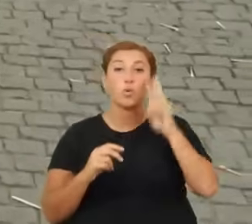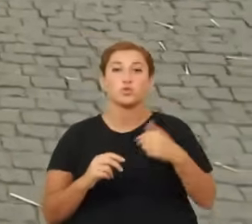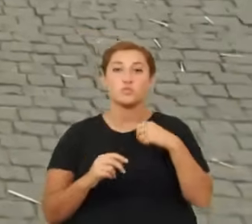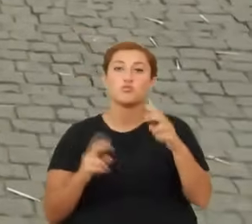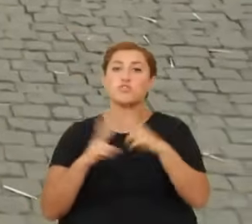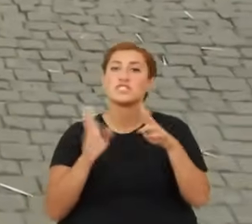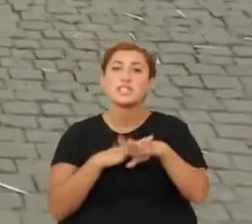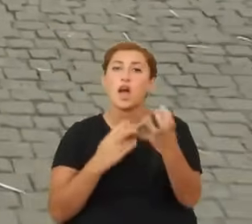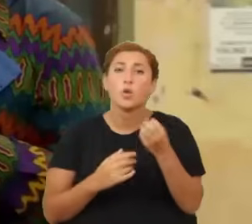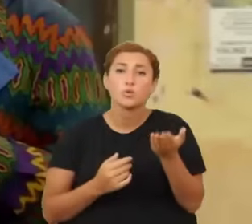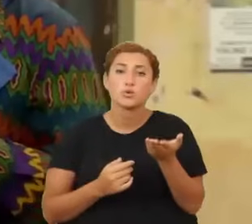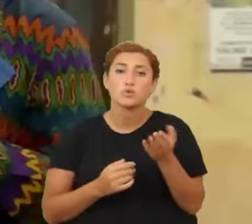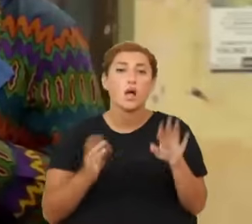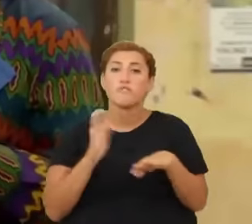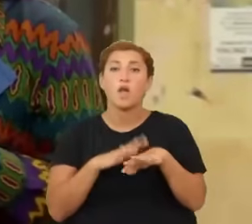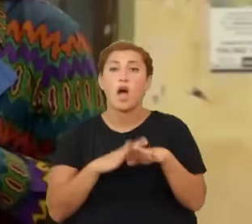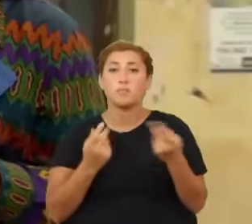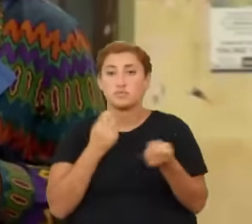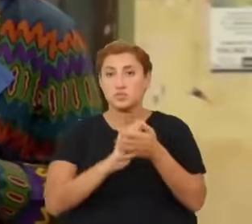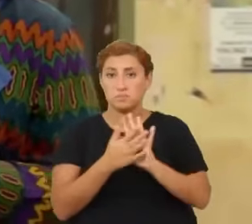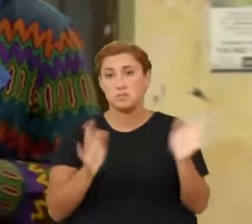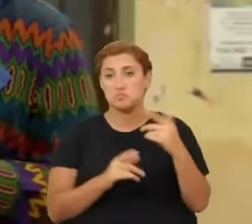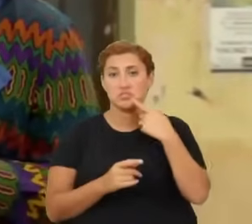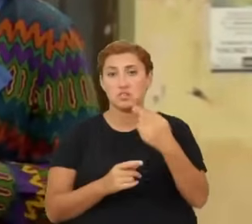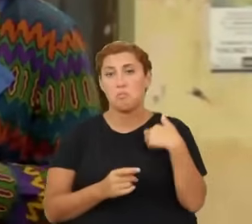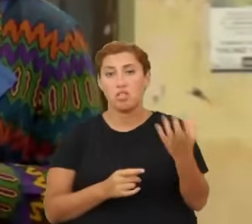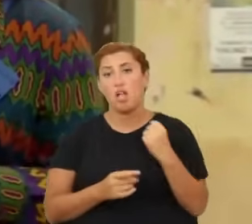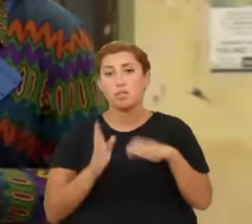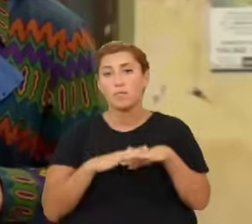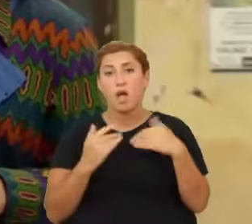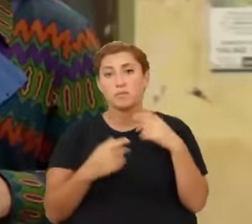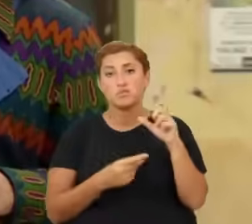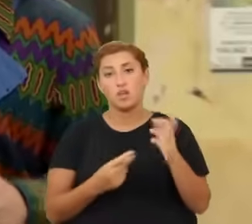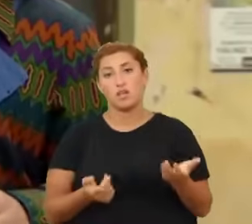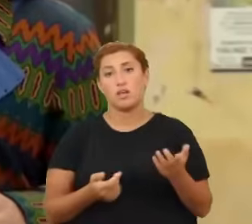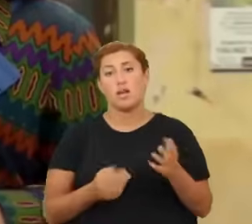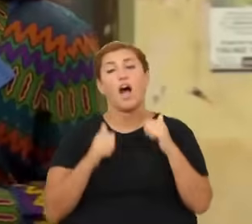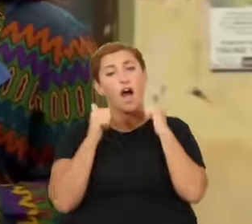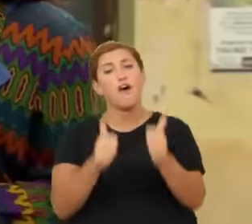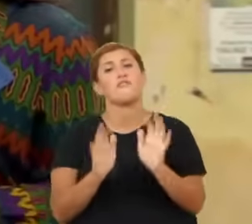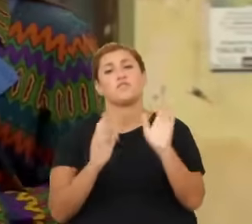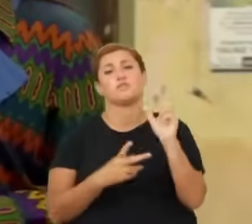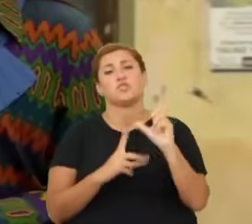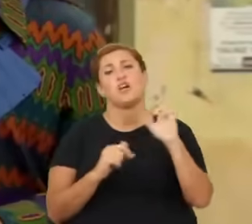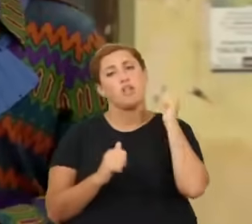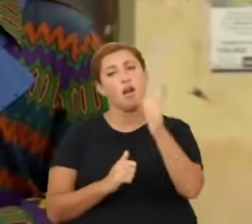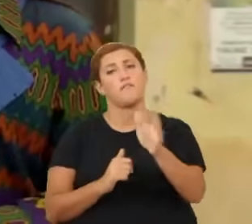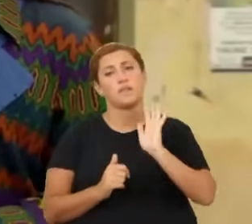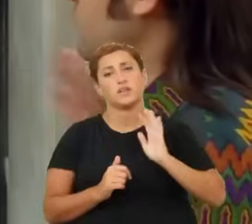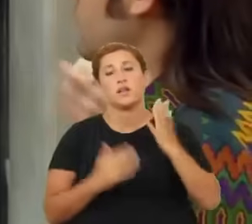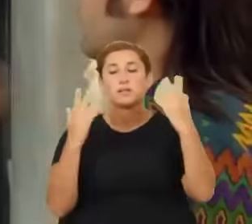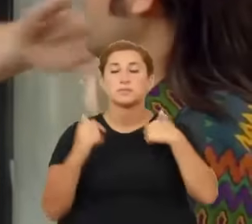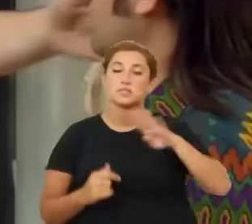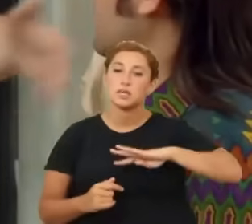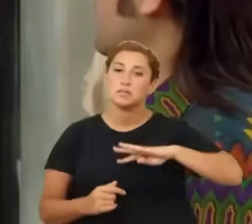Sen bu fişleri niye alıyorsun ya? Ya ne yapayım işte, işim bitmiştir diye ben de aldım yani. Ne yapayım Çatatoy yani? Ya ben... aferin Şahin, aferin. Allah'ım sen